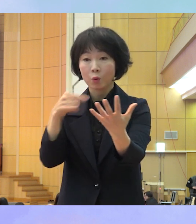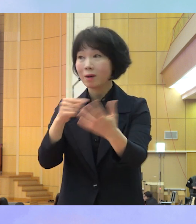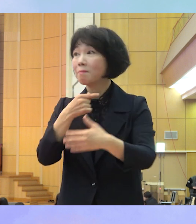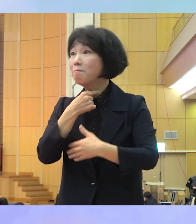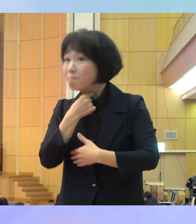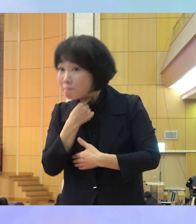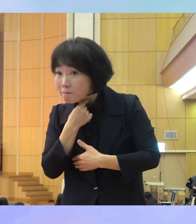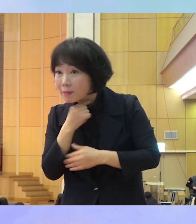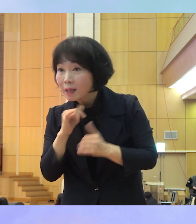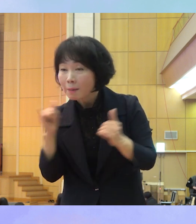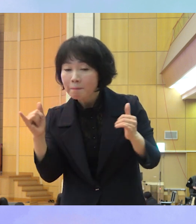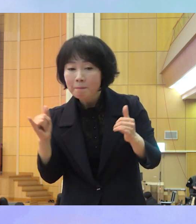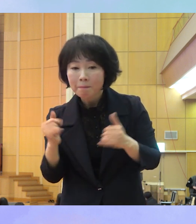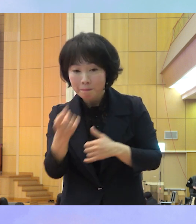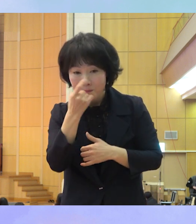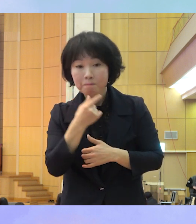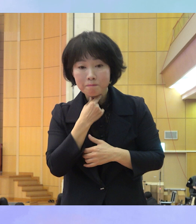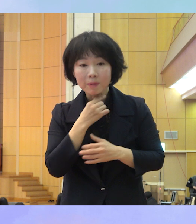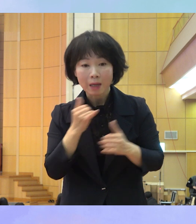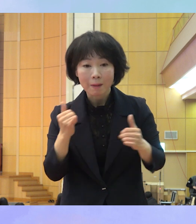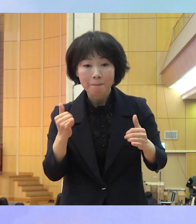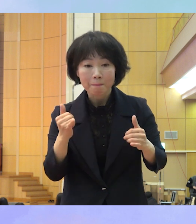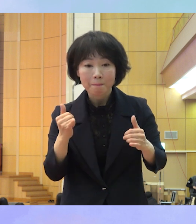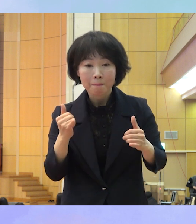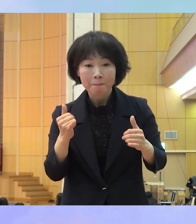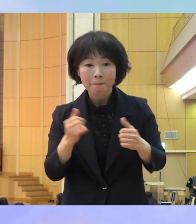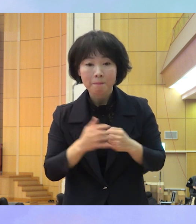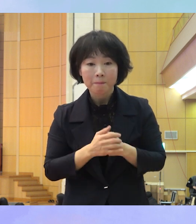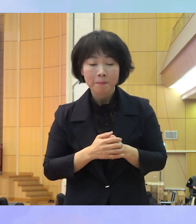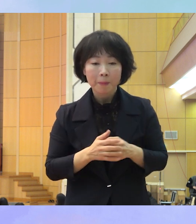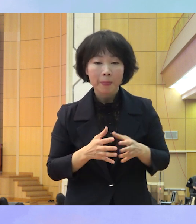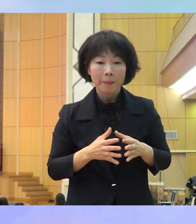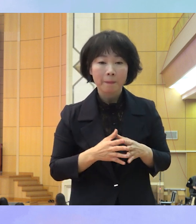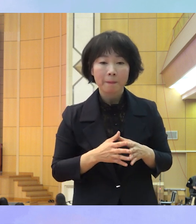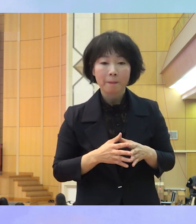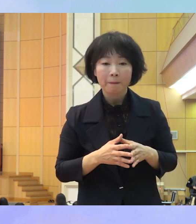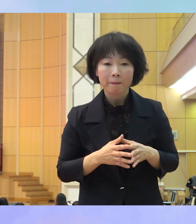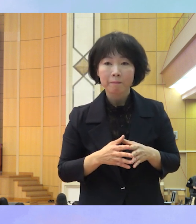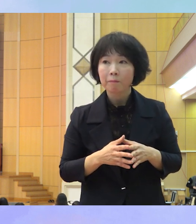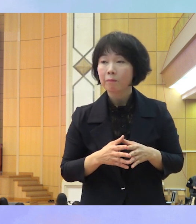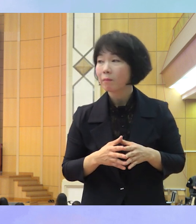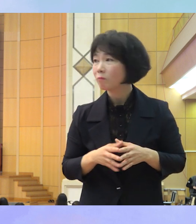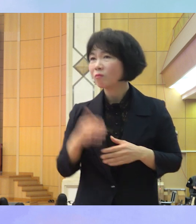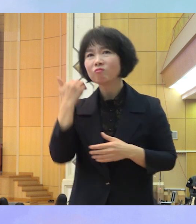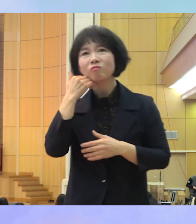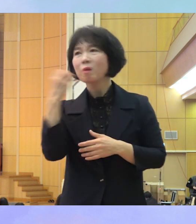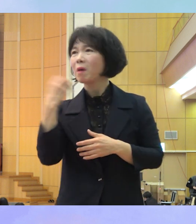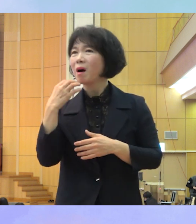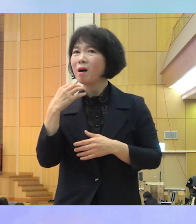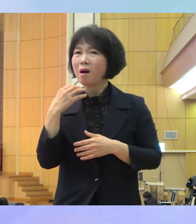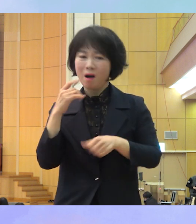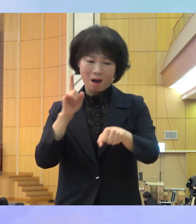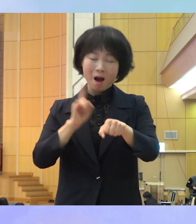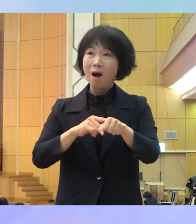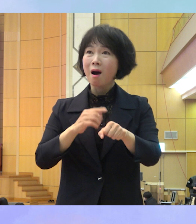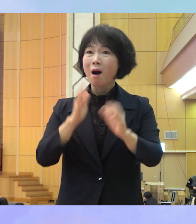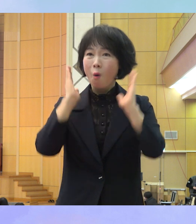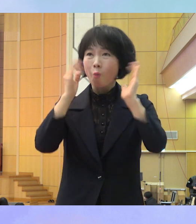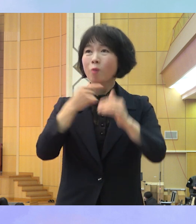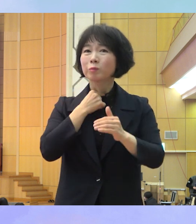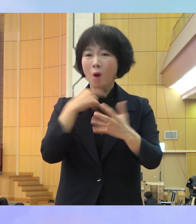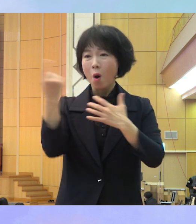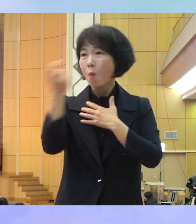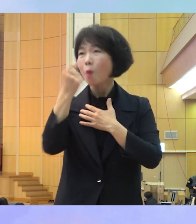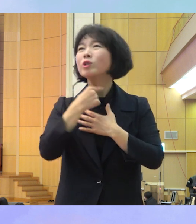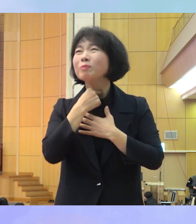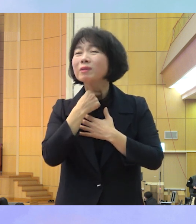분들이 또 너무 많고 또 시간대가 좀 안 맞아서 그